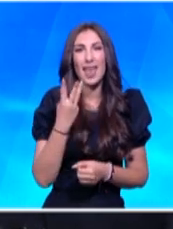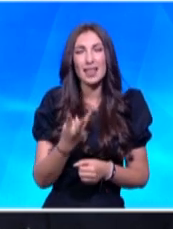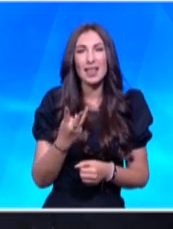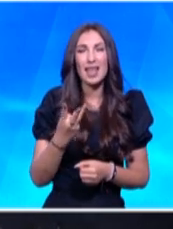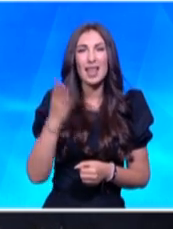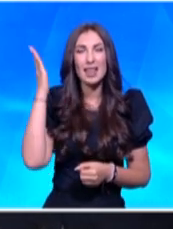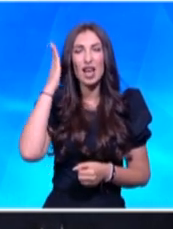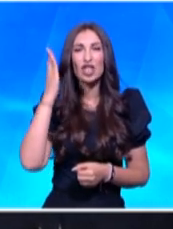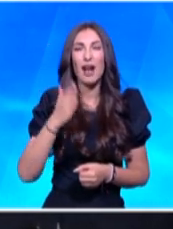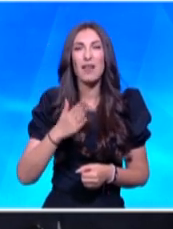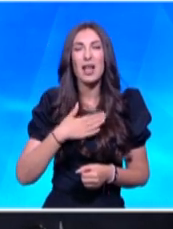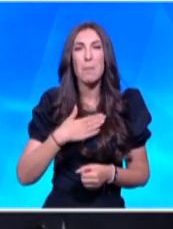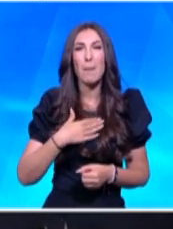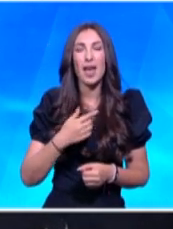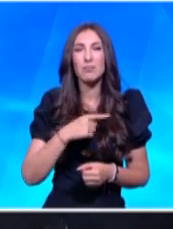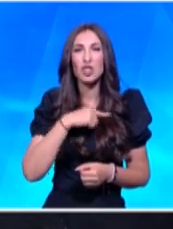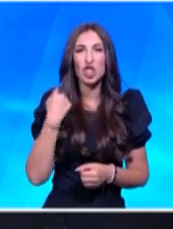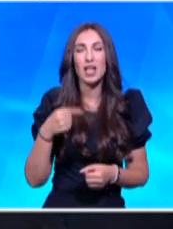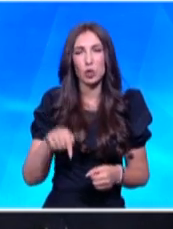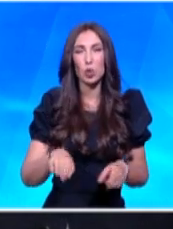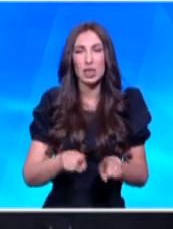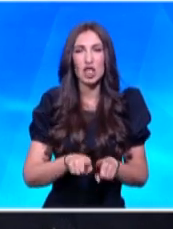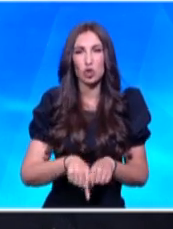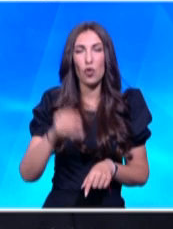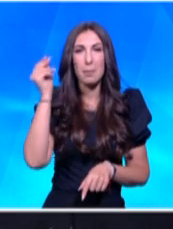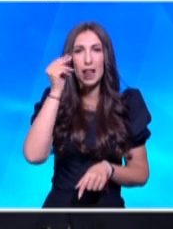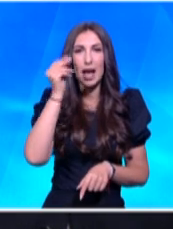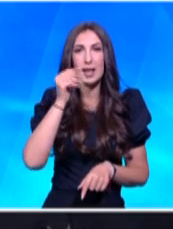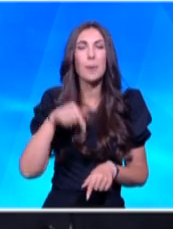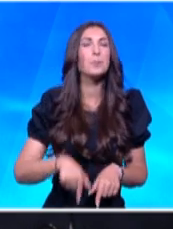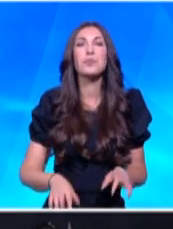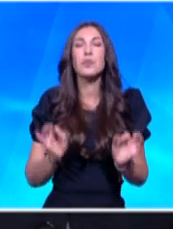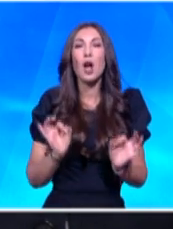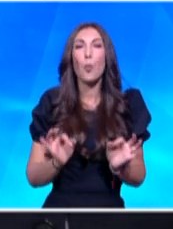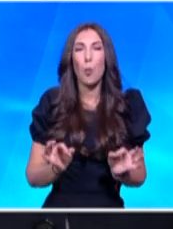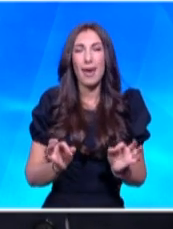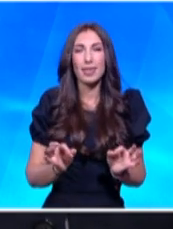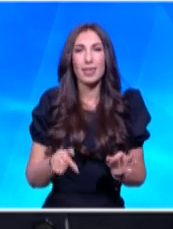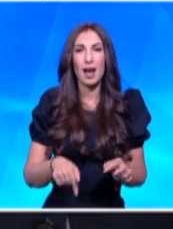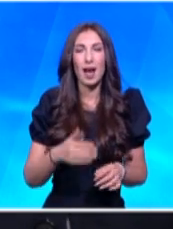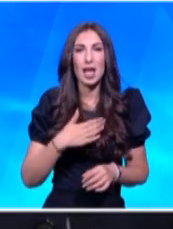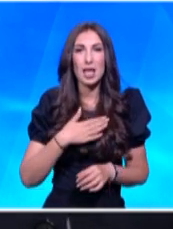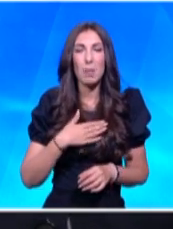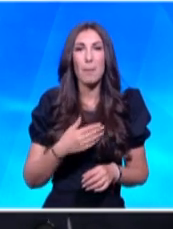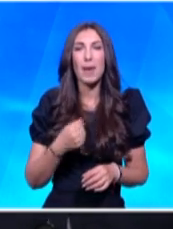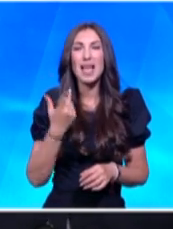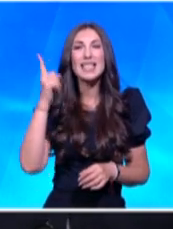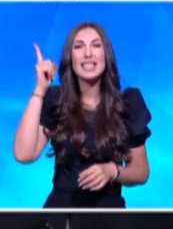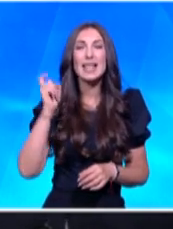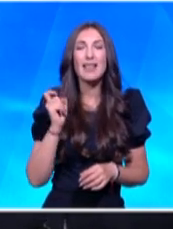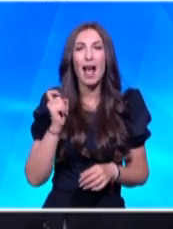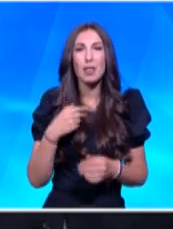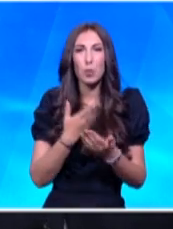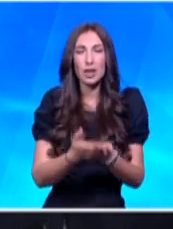имаме жертви, включително и тук в България. В момента имаме подадени сигнали